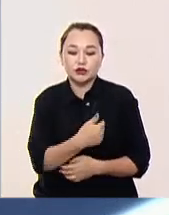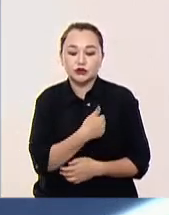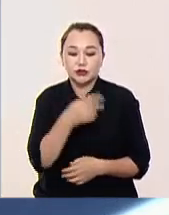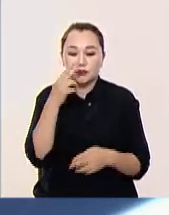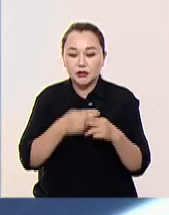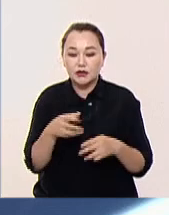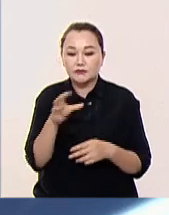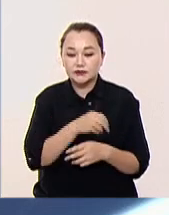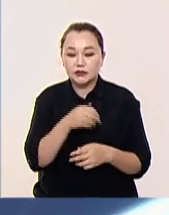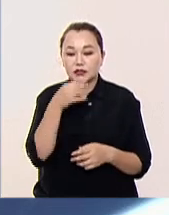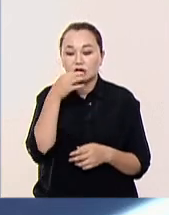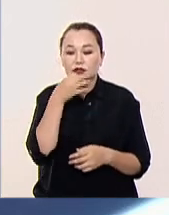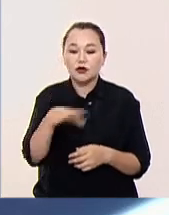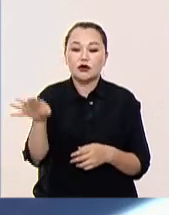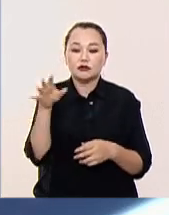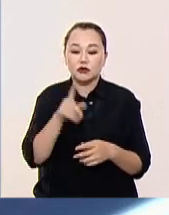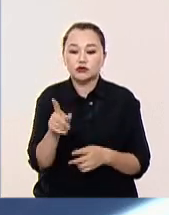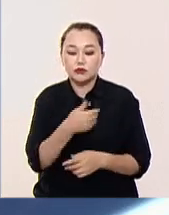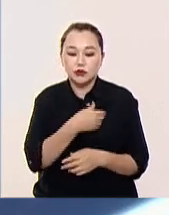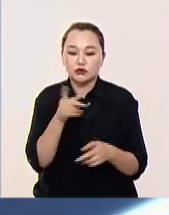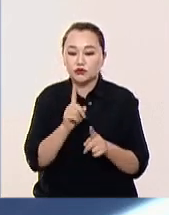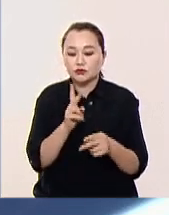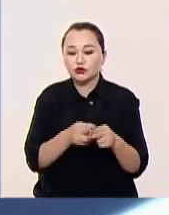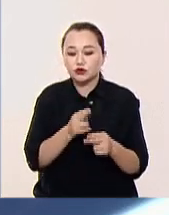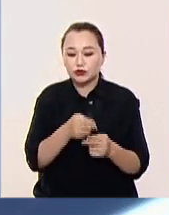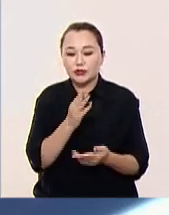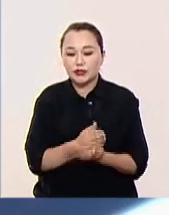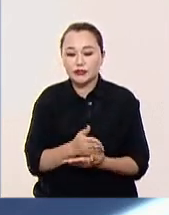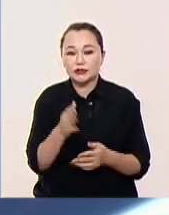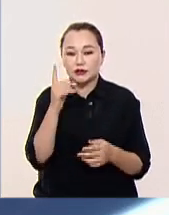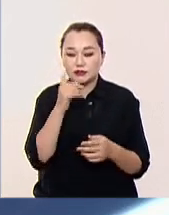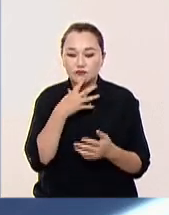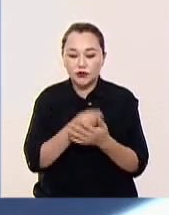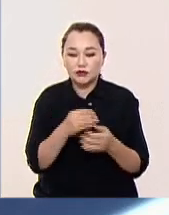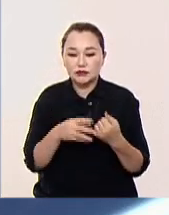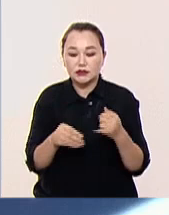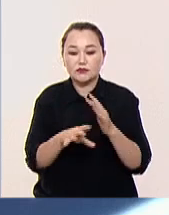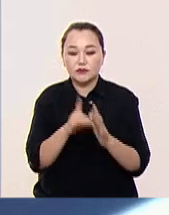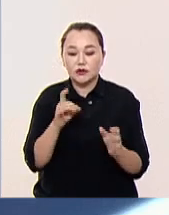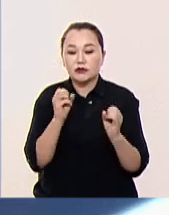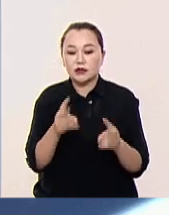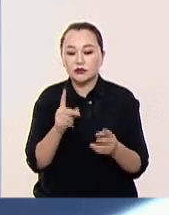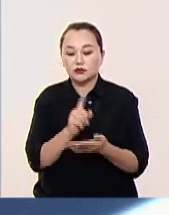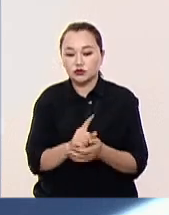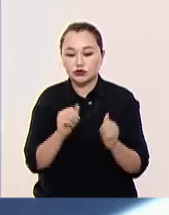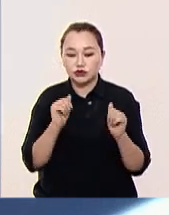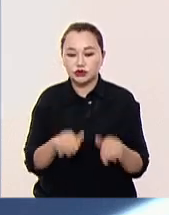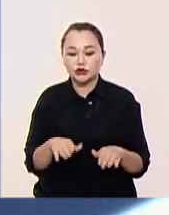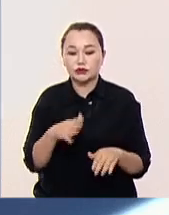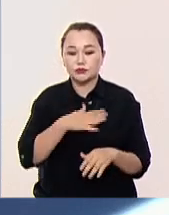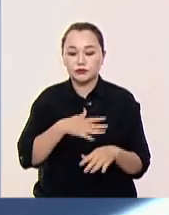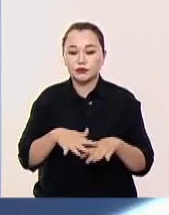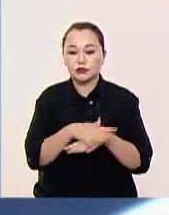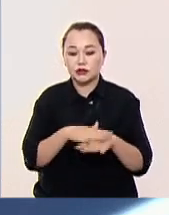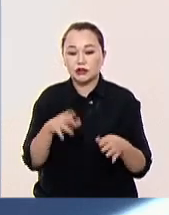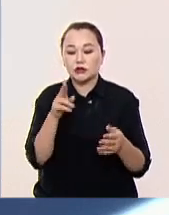Ағайындардың бетін қақпай тілеуін орындауға не кедергі? Қандастардың тұрғылықты жер таңдау мәселесі қалай шешілу керек? Бізбен халықтың